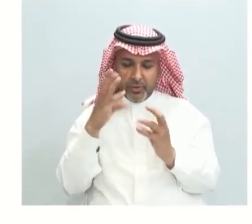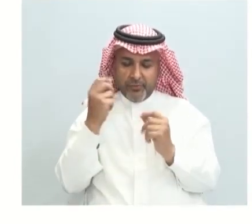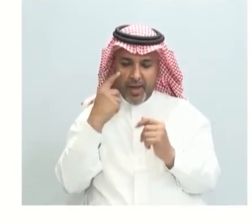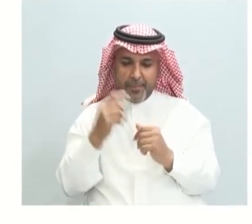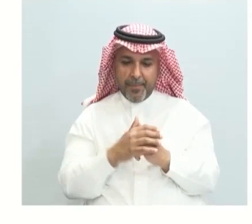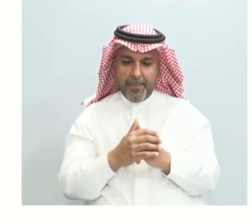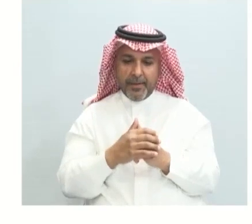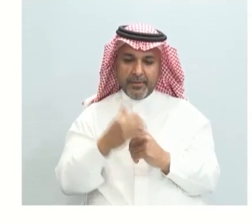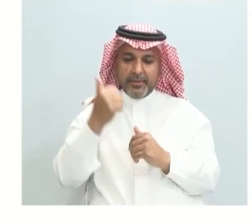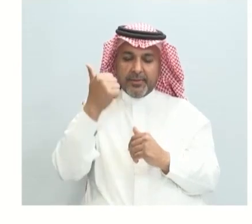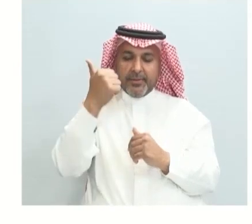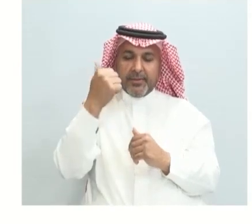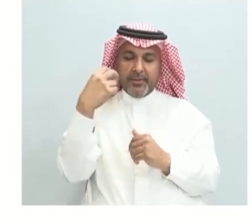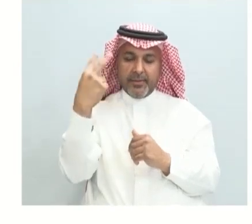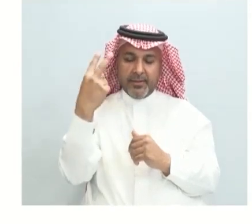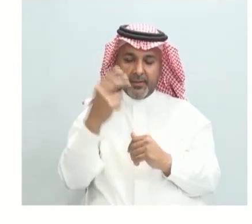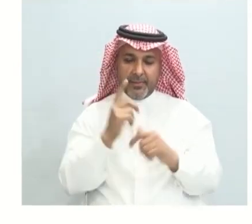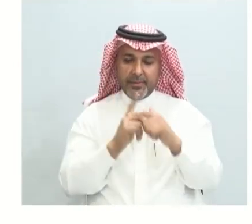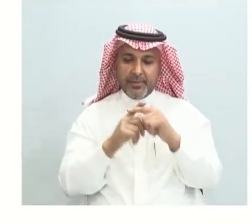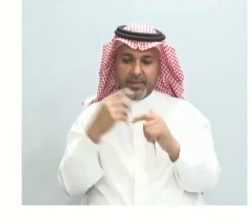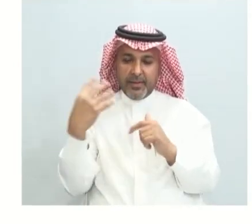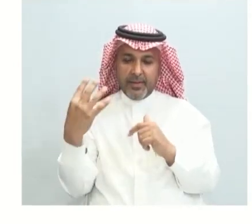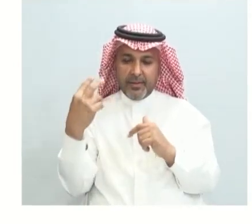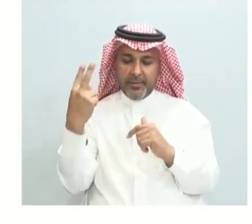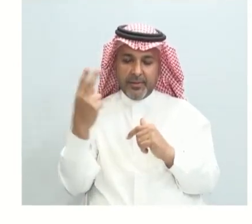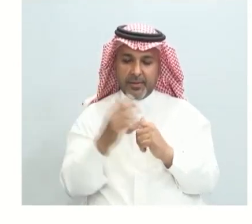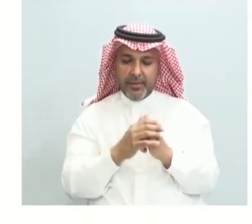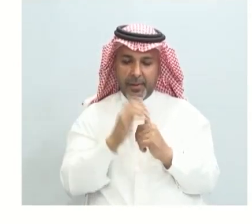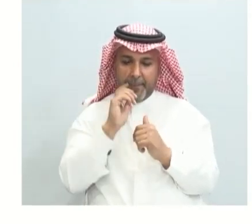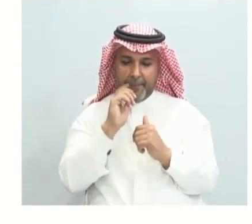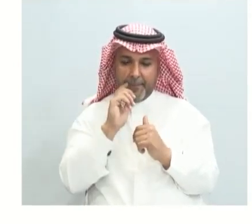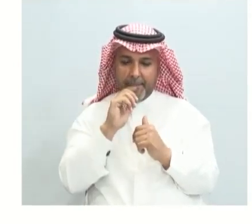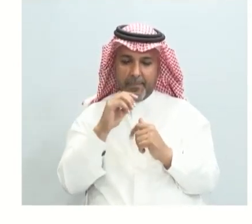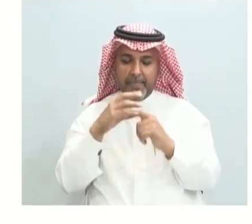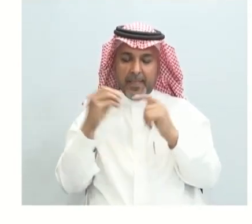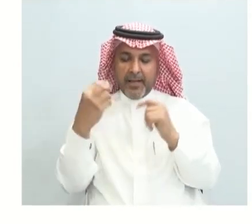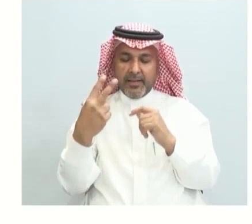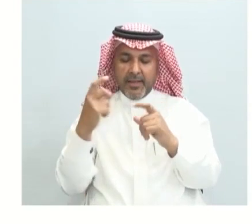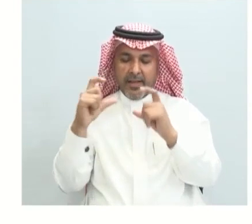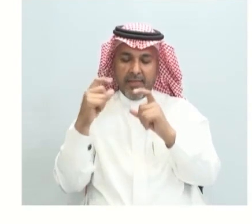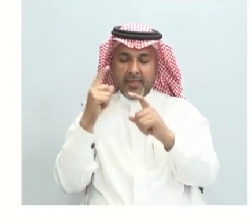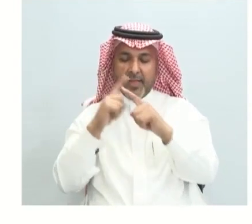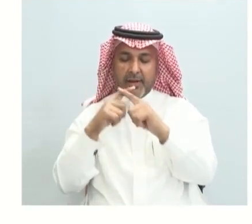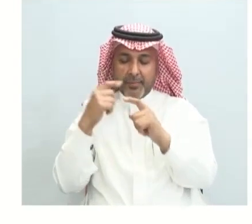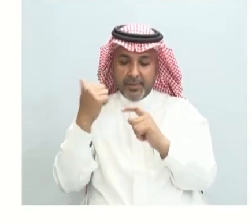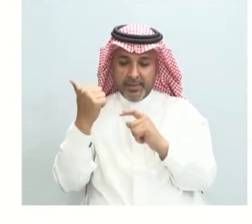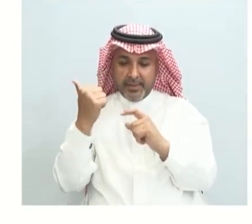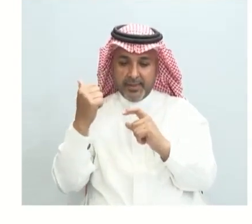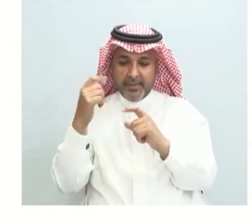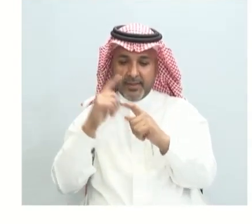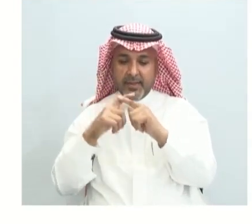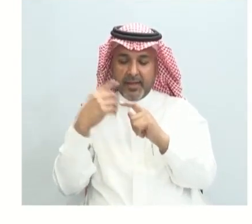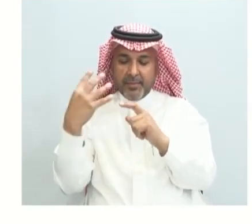هنا 6 تربيع زائدا 4 تربيع ناقص 2 في 6 في 4 في كوساين